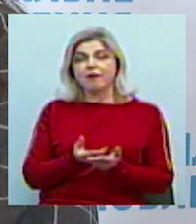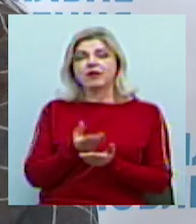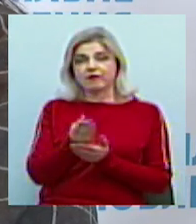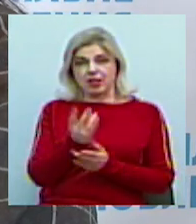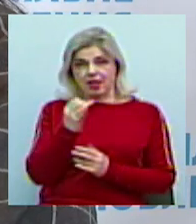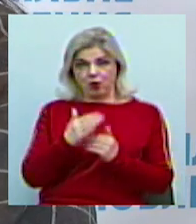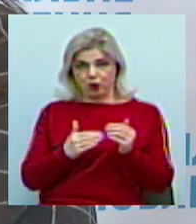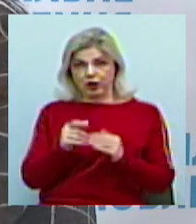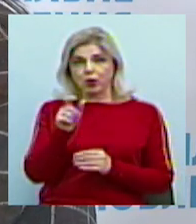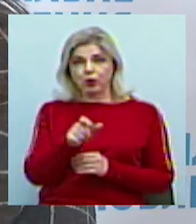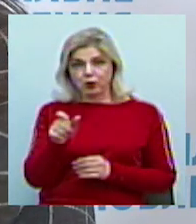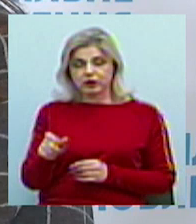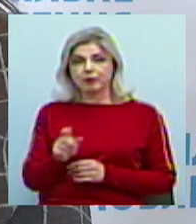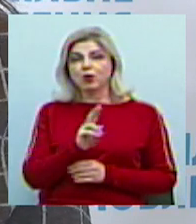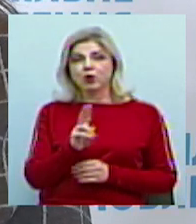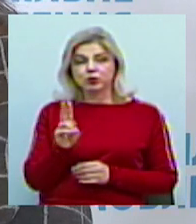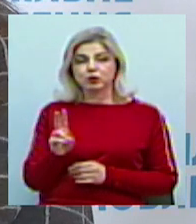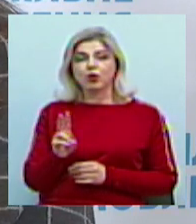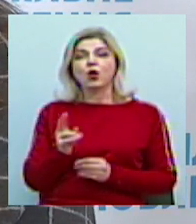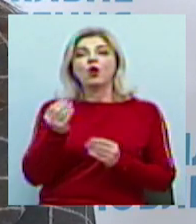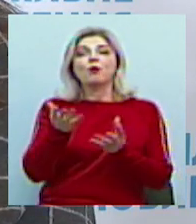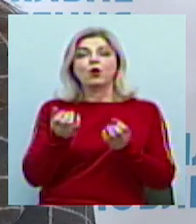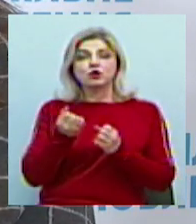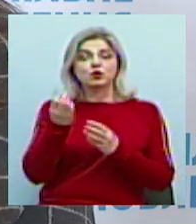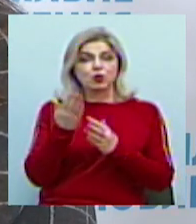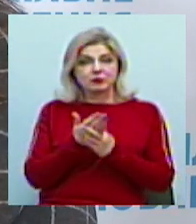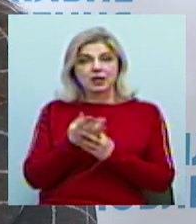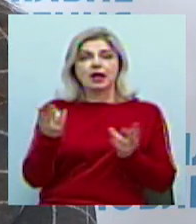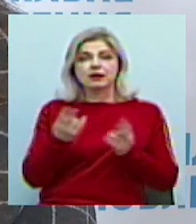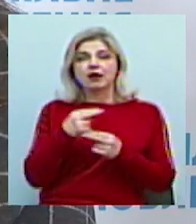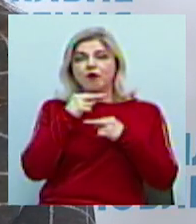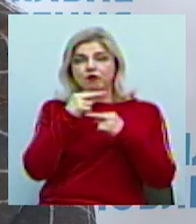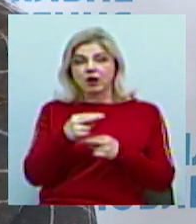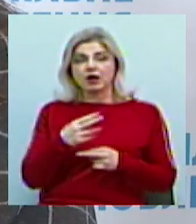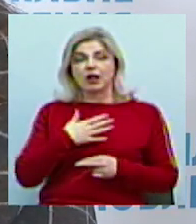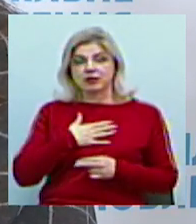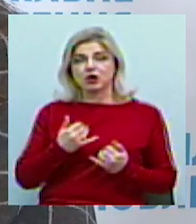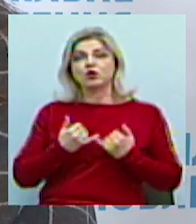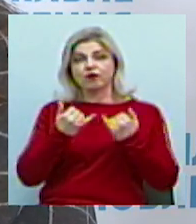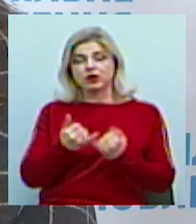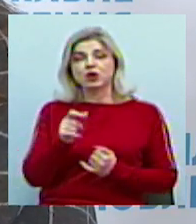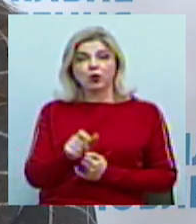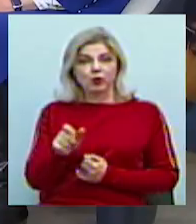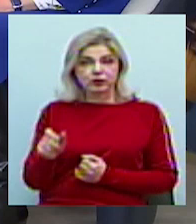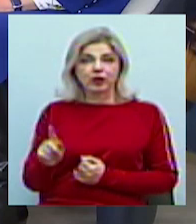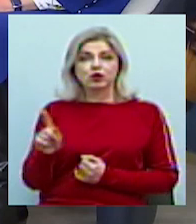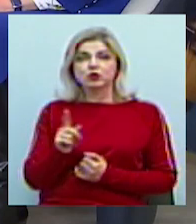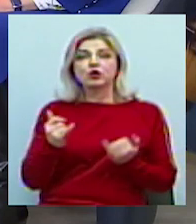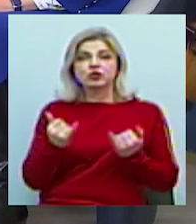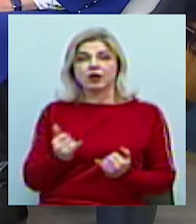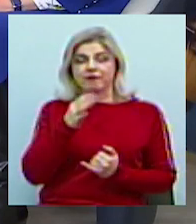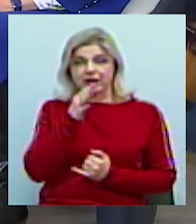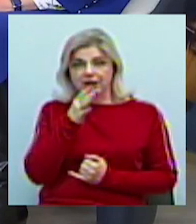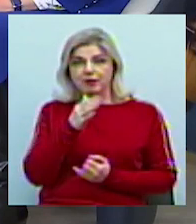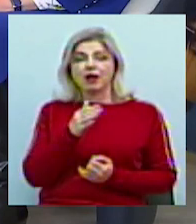руки людям, яким призначена субсидія, то треба звернути увагу наших шановних глядачів на те, що на даний час